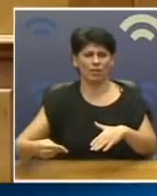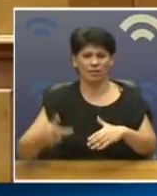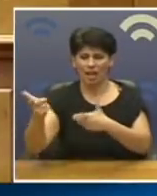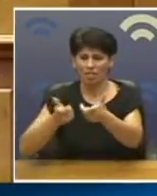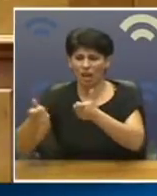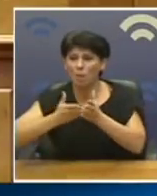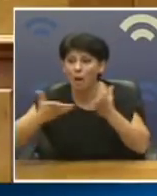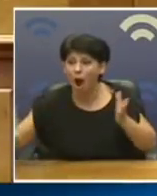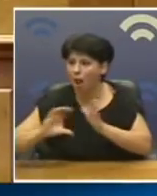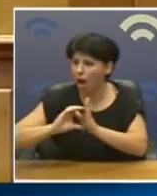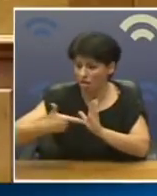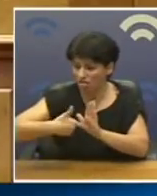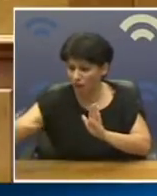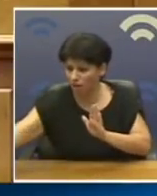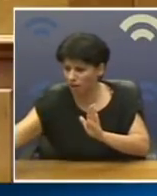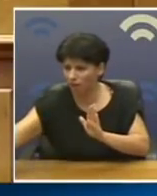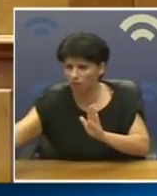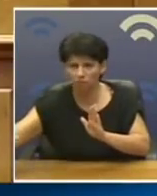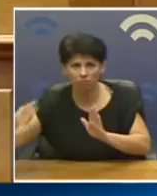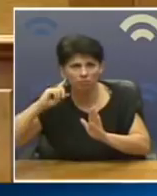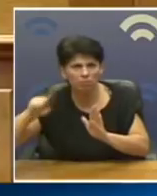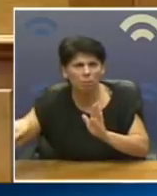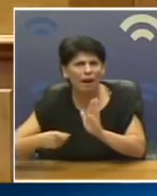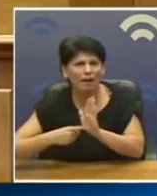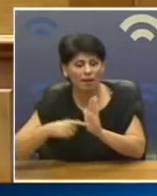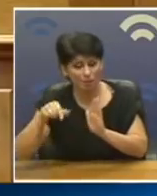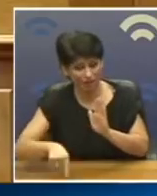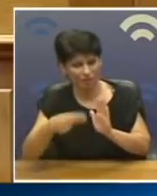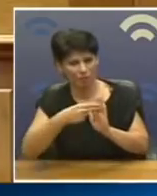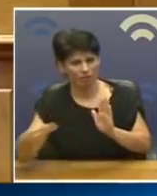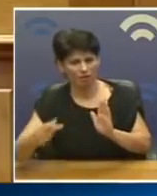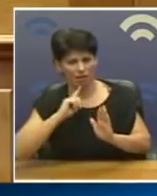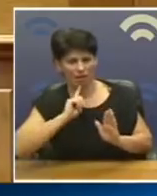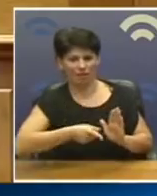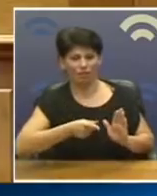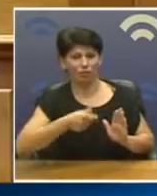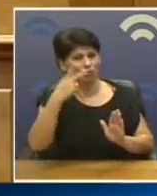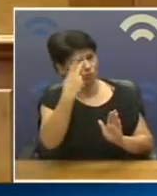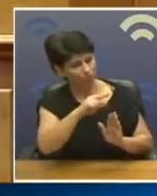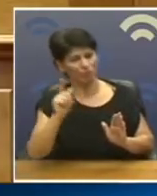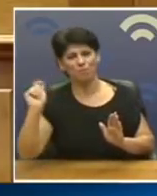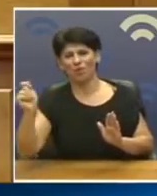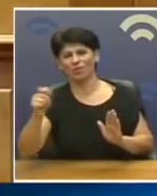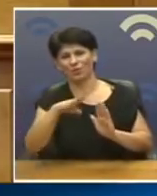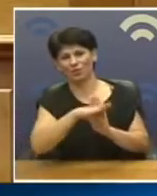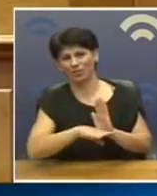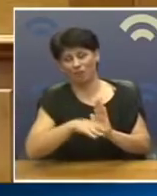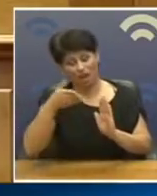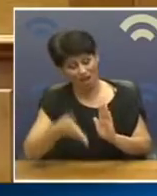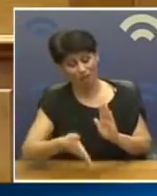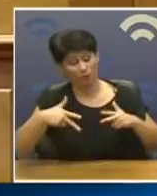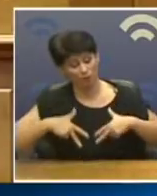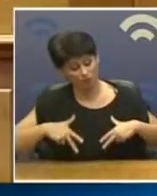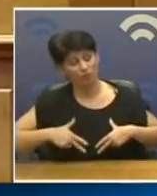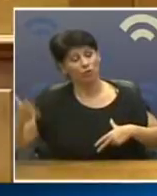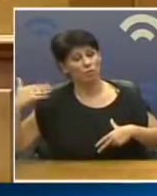εγώ, επειδή σε αυτές τις υποθέσεις λειτουργήσαν κατ' εντολή του δικού σας πολιτικού συστήματος, αυτού που κυβερνούσε τα